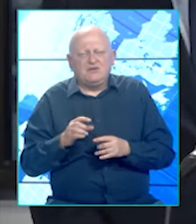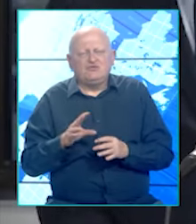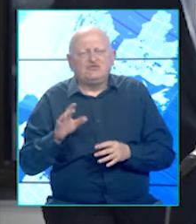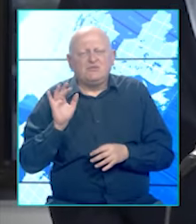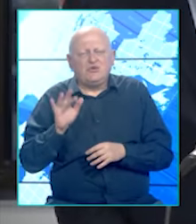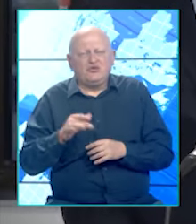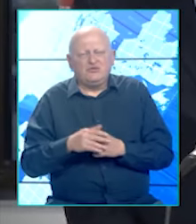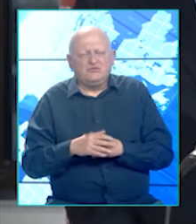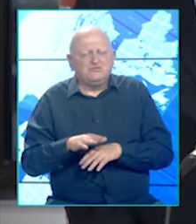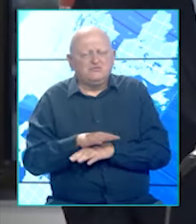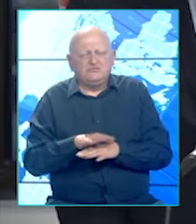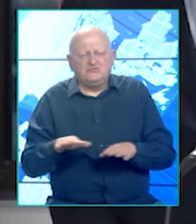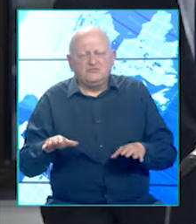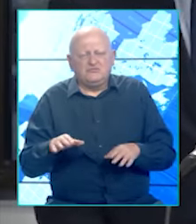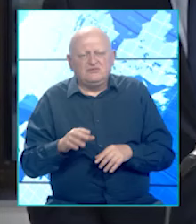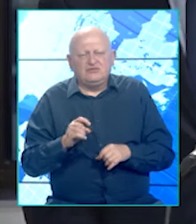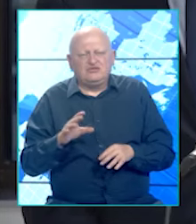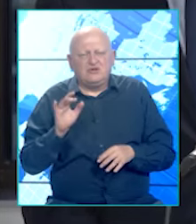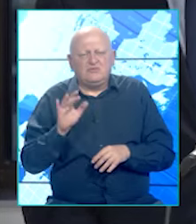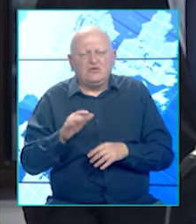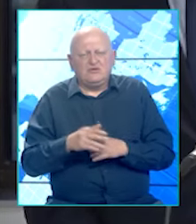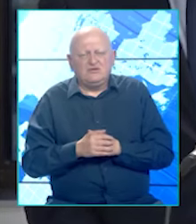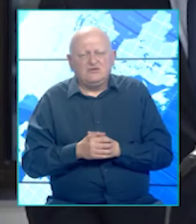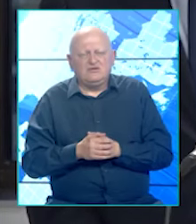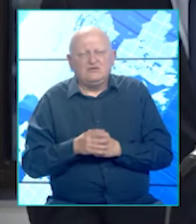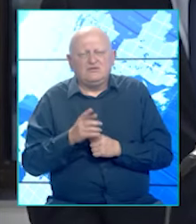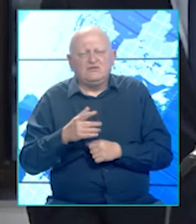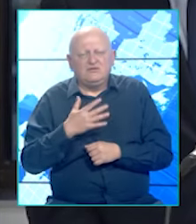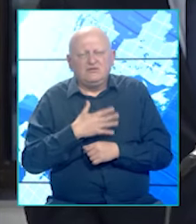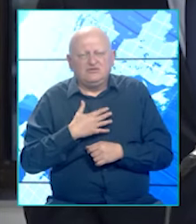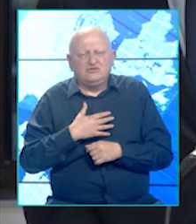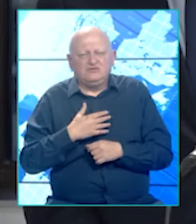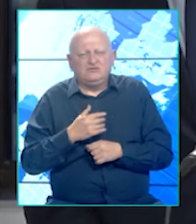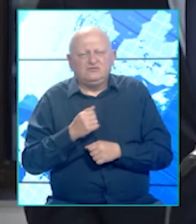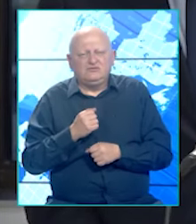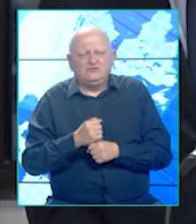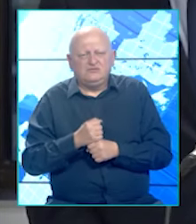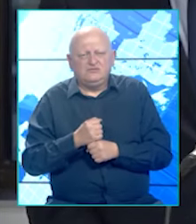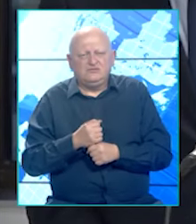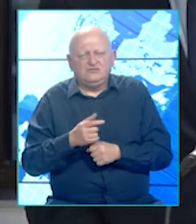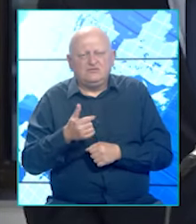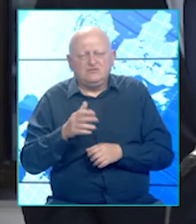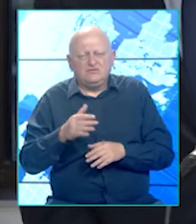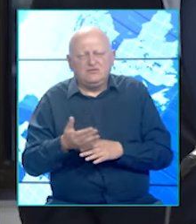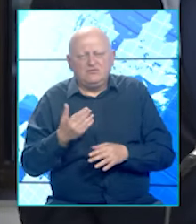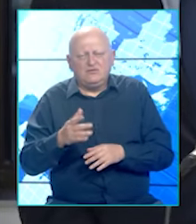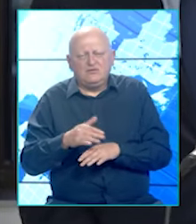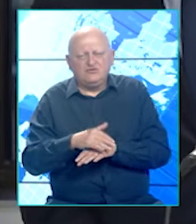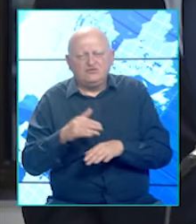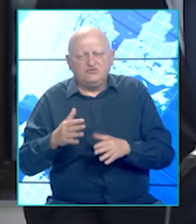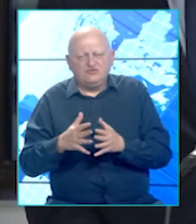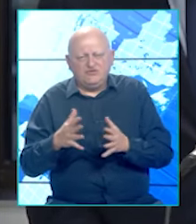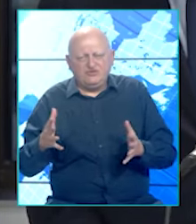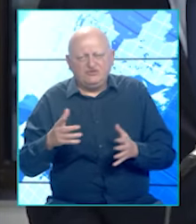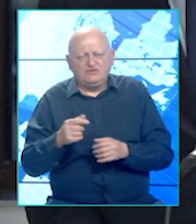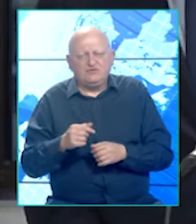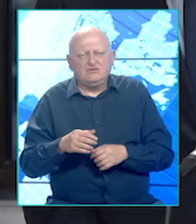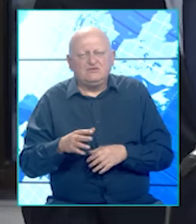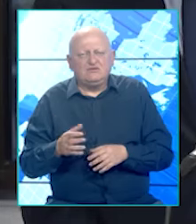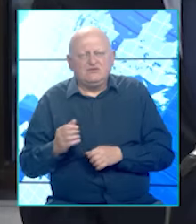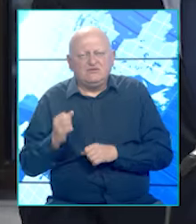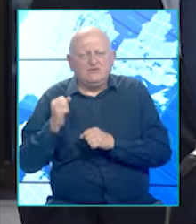protiv, apsolutno ništa nemamo protiv. Želimo da napravi što je prije moguće tu skupštinsku većinu i